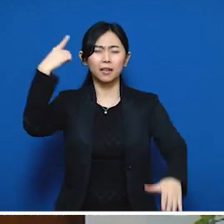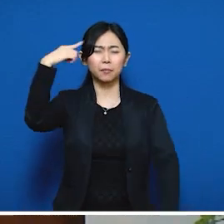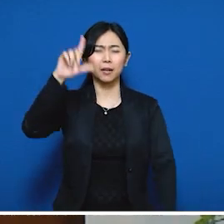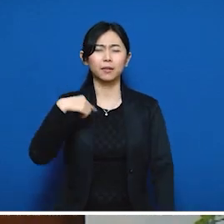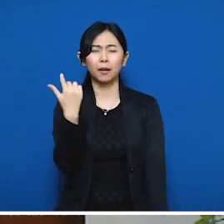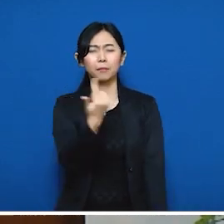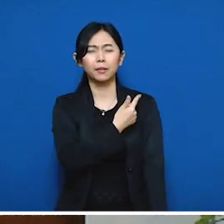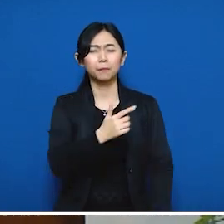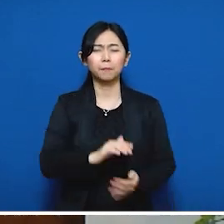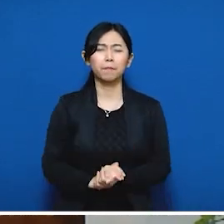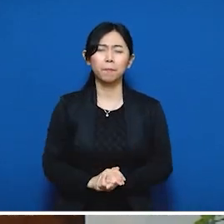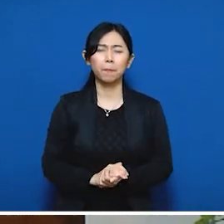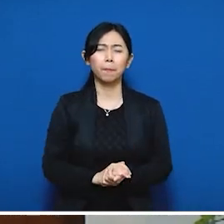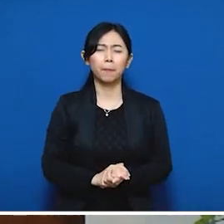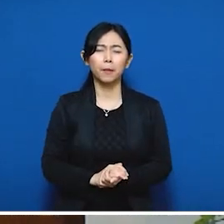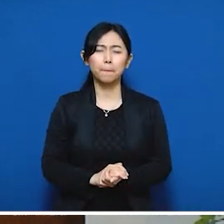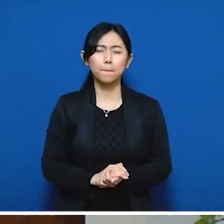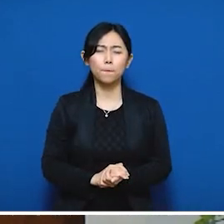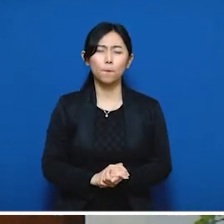kami untuk